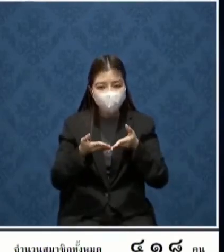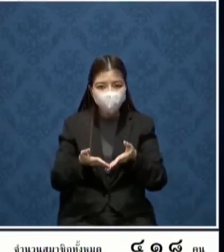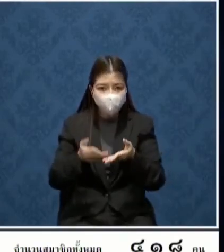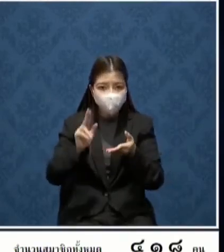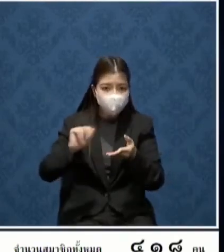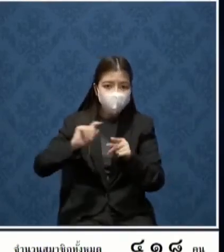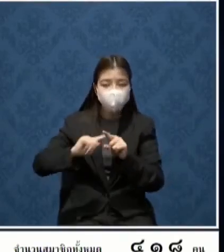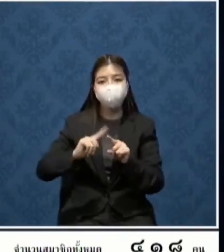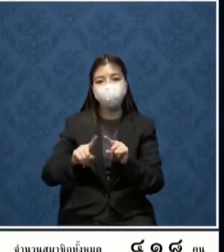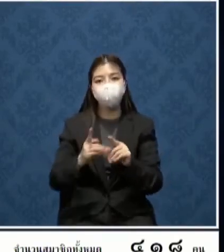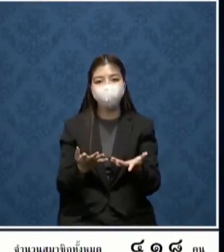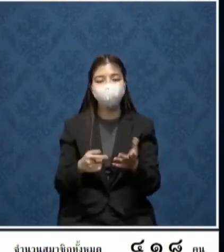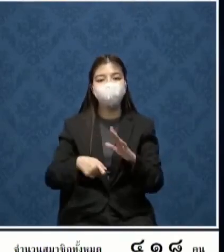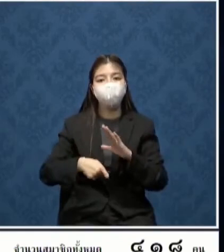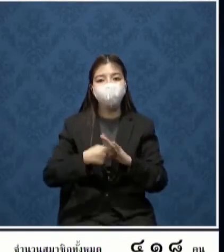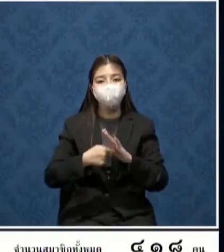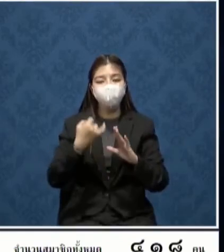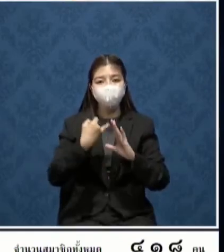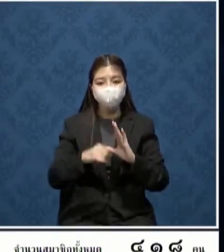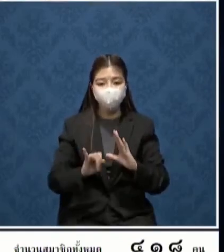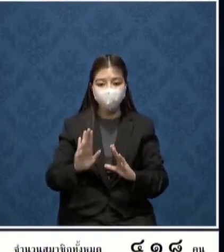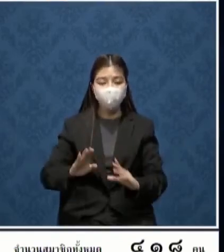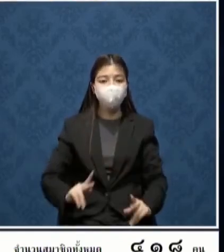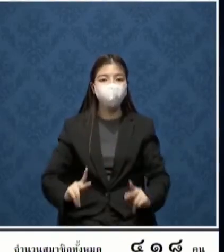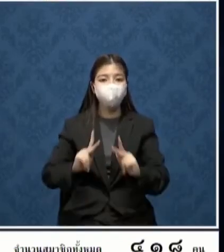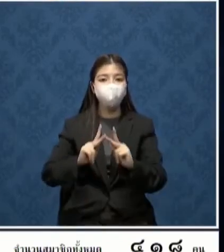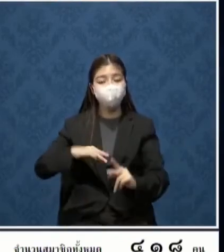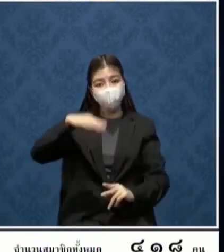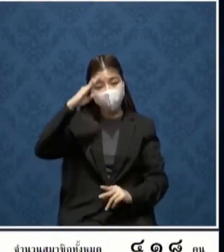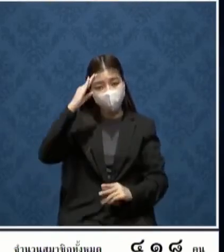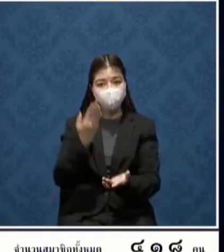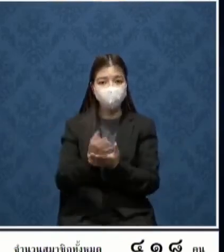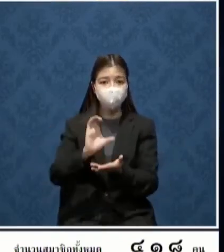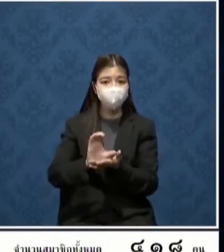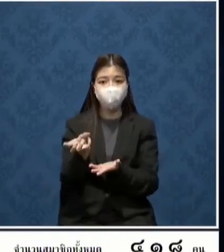นั้นไม่ได้เป็เพระกระทวกลาหมได้งบประมาณน้อยเกินไป